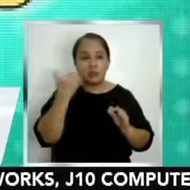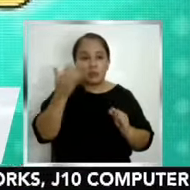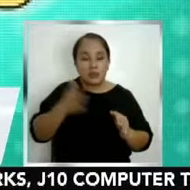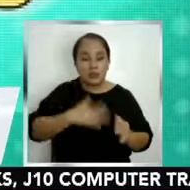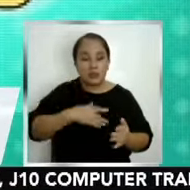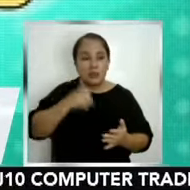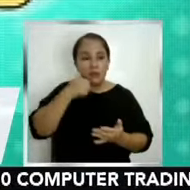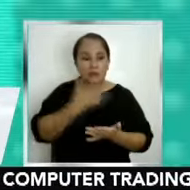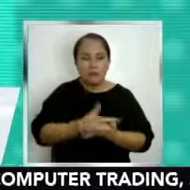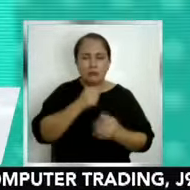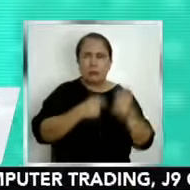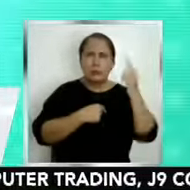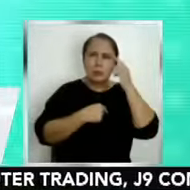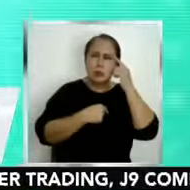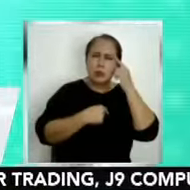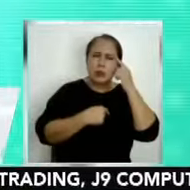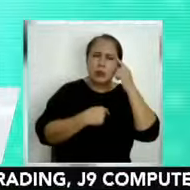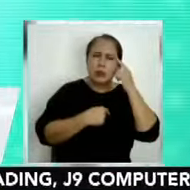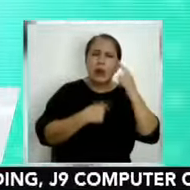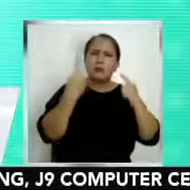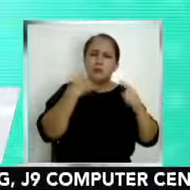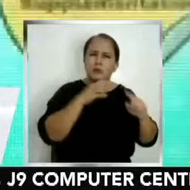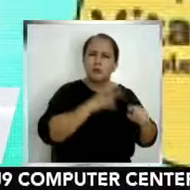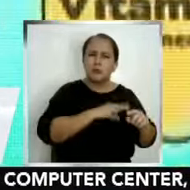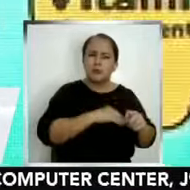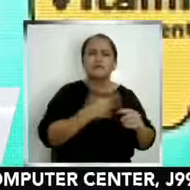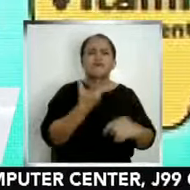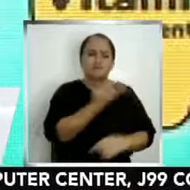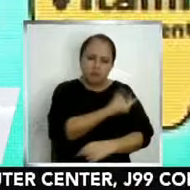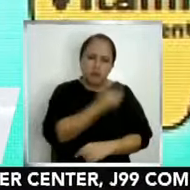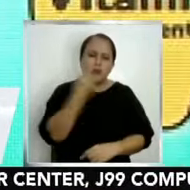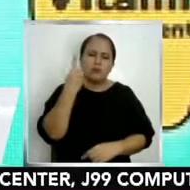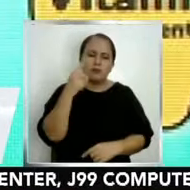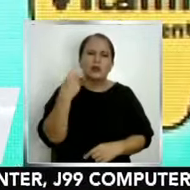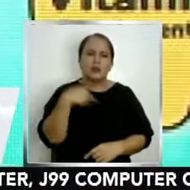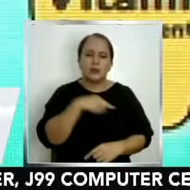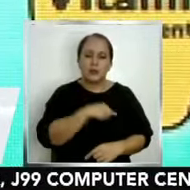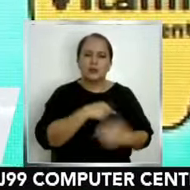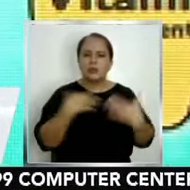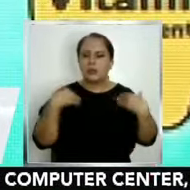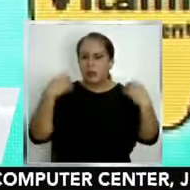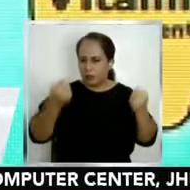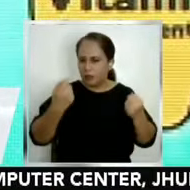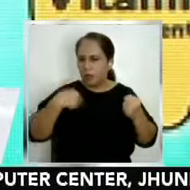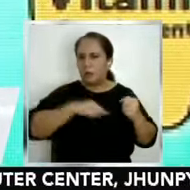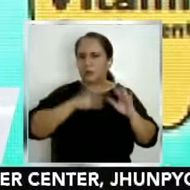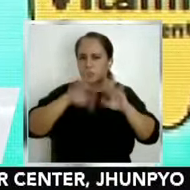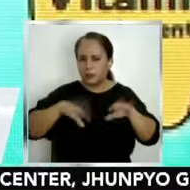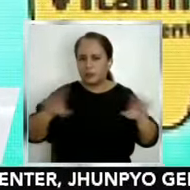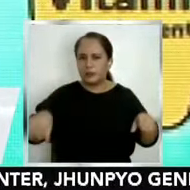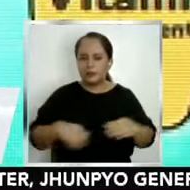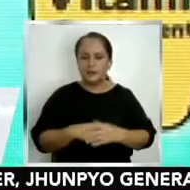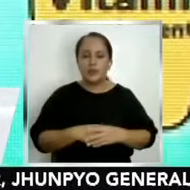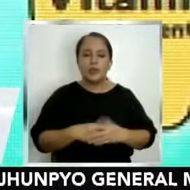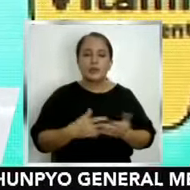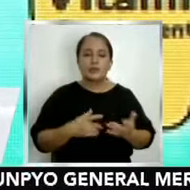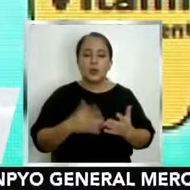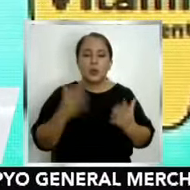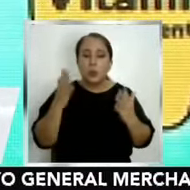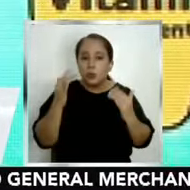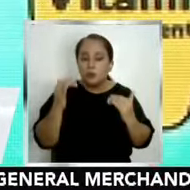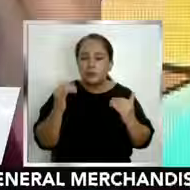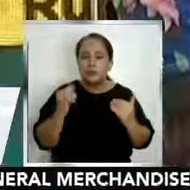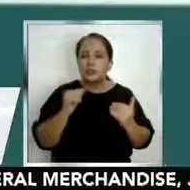sa kanila pala to. Pabaksin po tayo para po maging healthy po yung mga anak natin, para hindi po nasa huli po